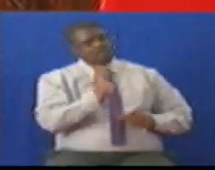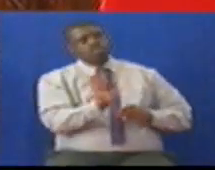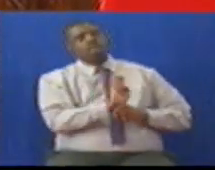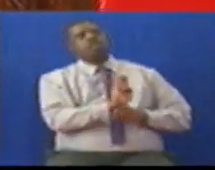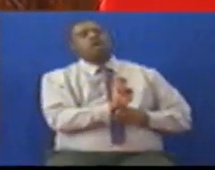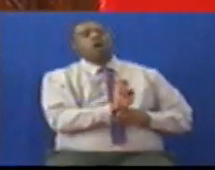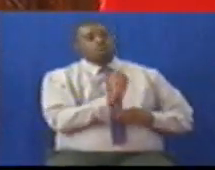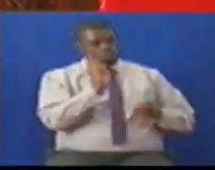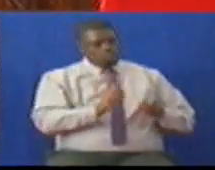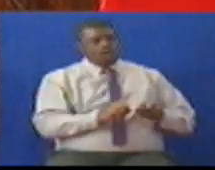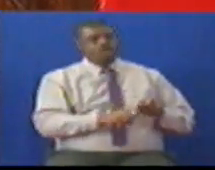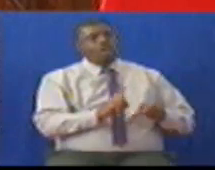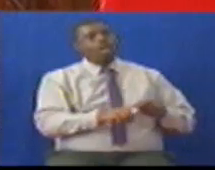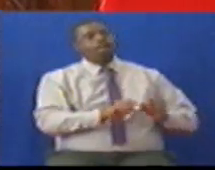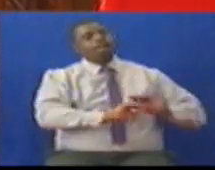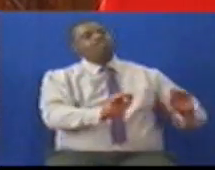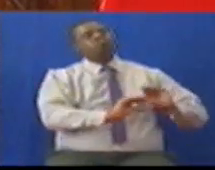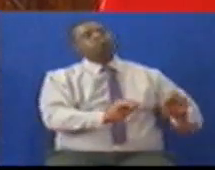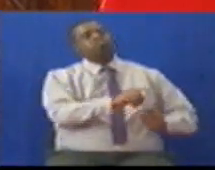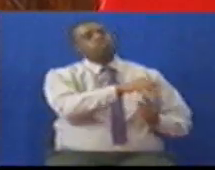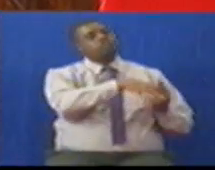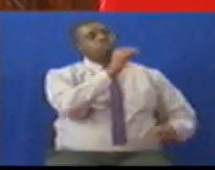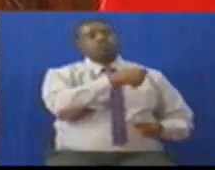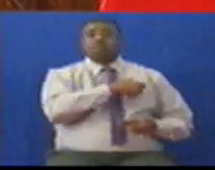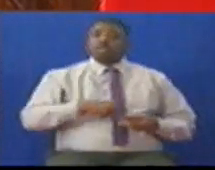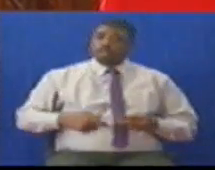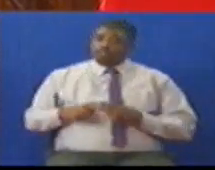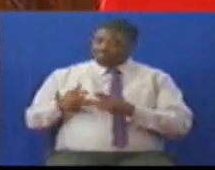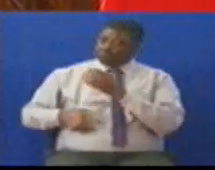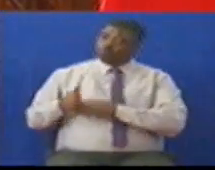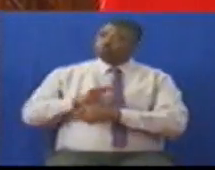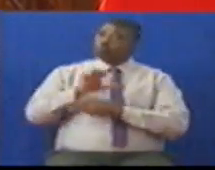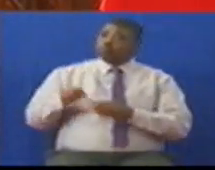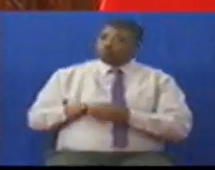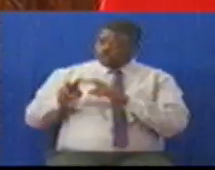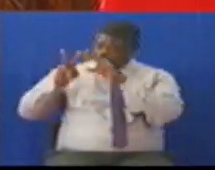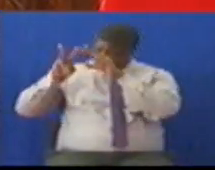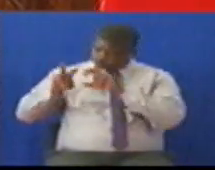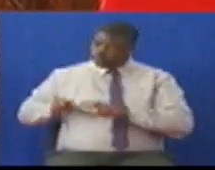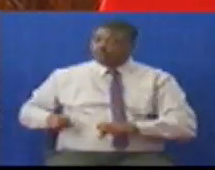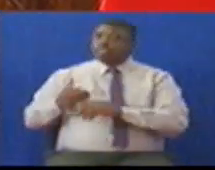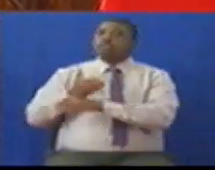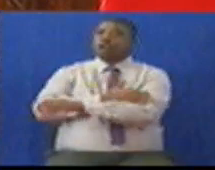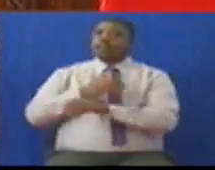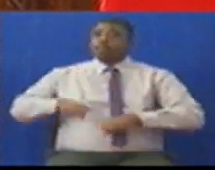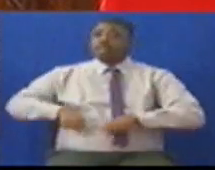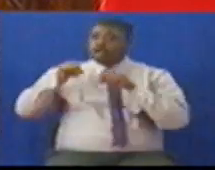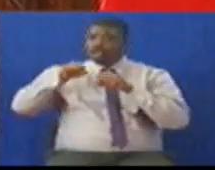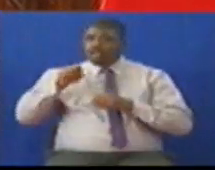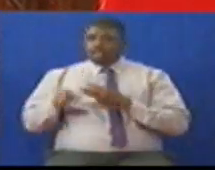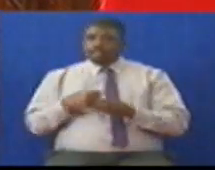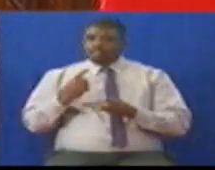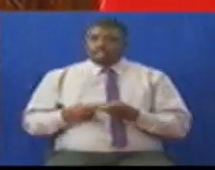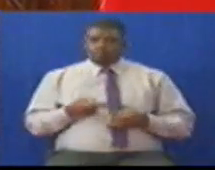kabla ya kuanza kazi, viongozi wote wa kisiasa wafanywe upekuzi kabla ya kupewa madaraka, na tatu, wanaopewa